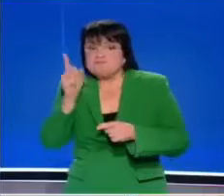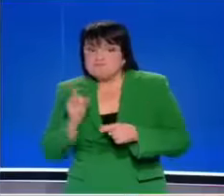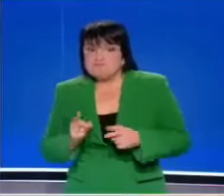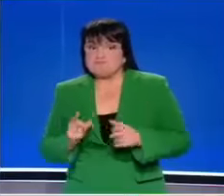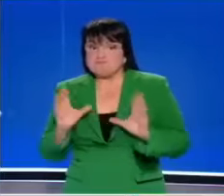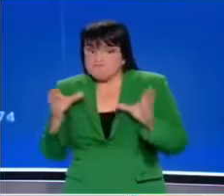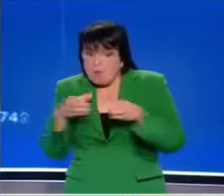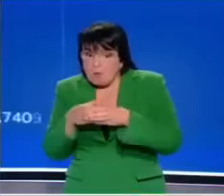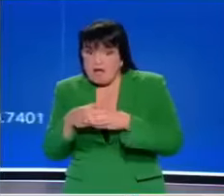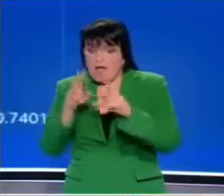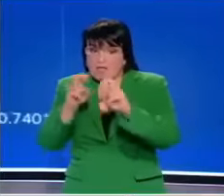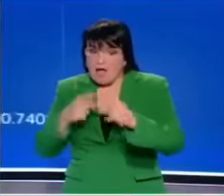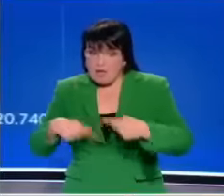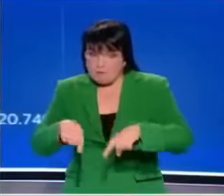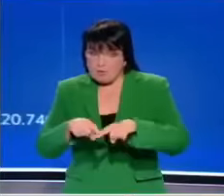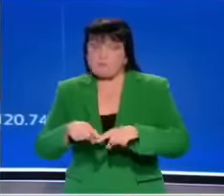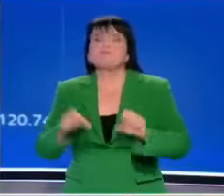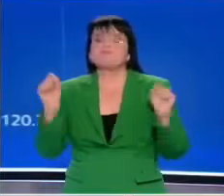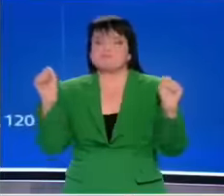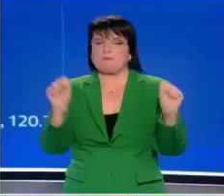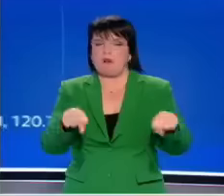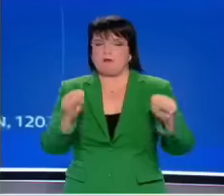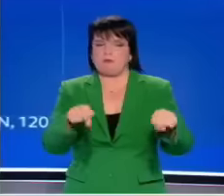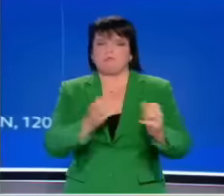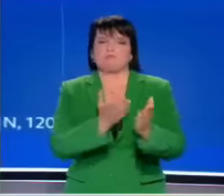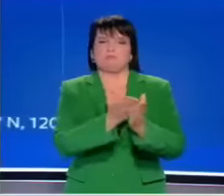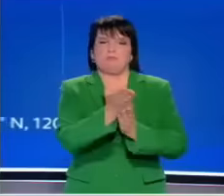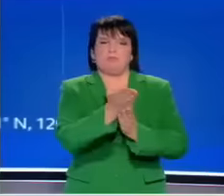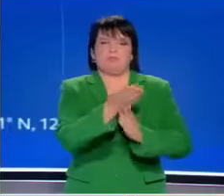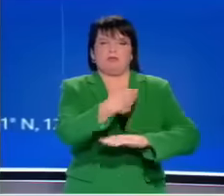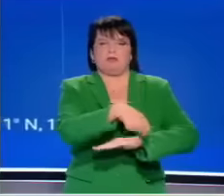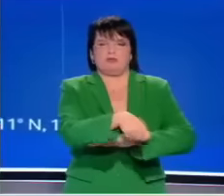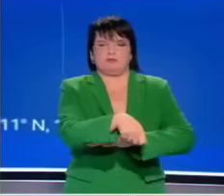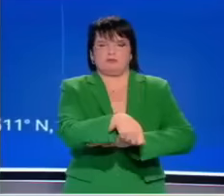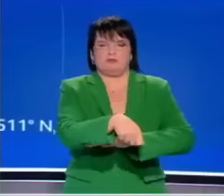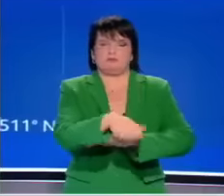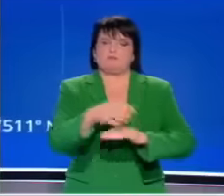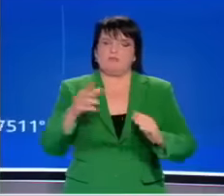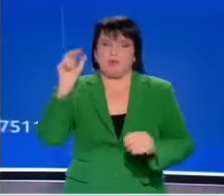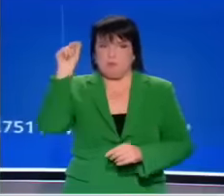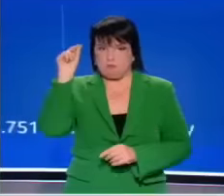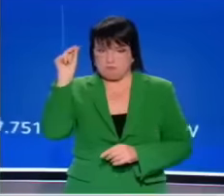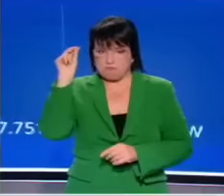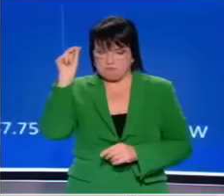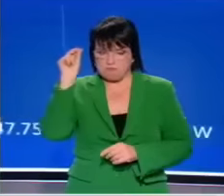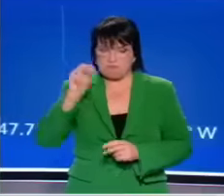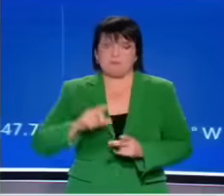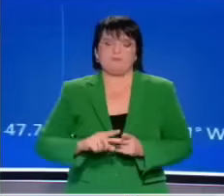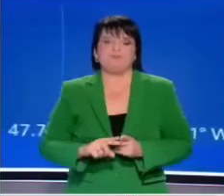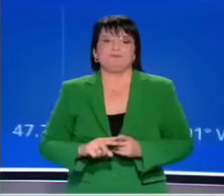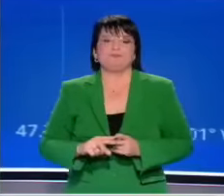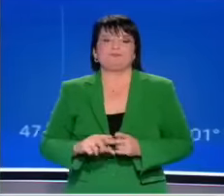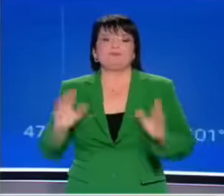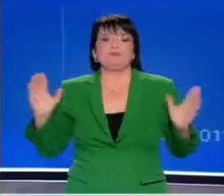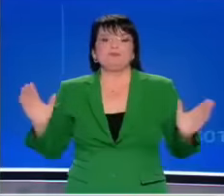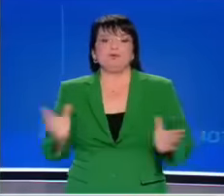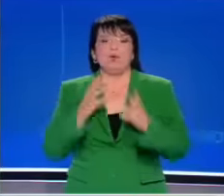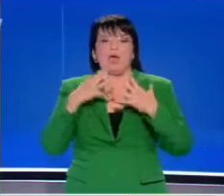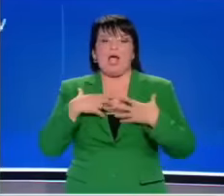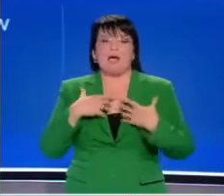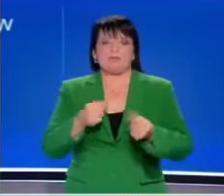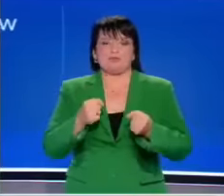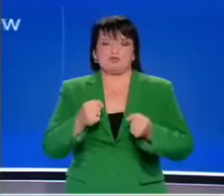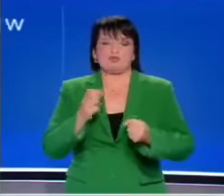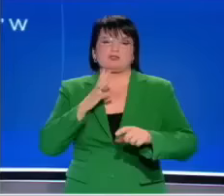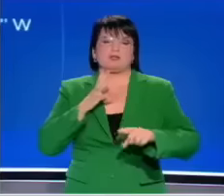προανακριτικής ναι ή όχι εμείς θα κάνουμε τα πάντα για να υπάρξει δικαιοσύνη και σας δεσμεύομαι ότι όταν με την εμπιστοσύνη και τη